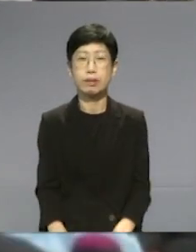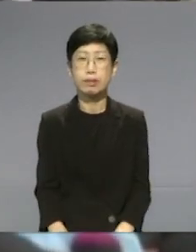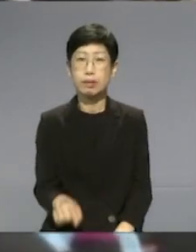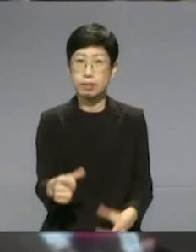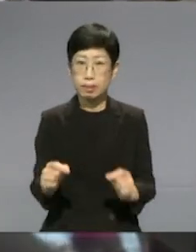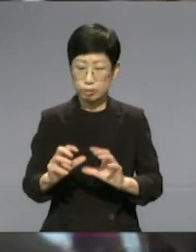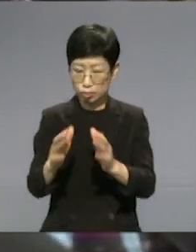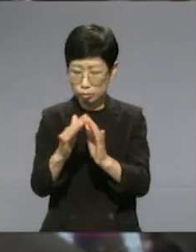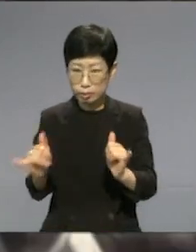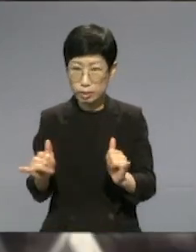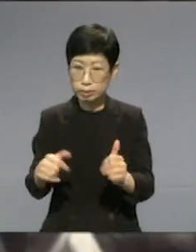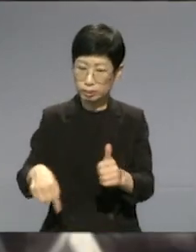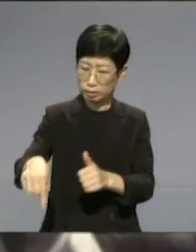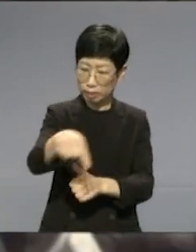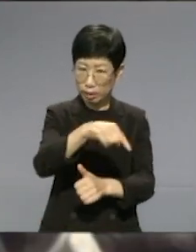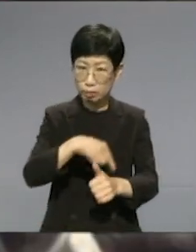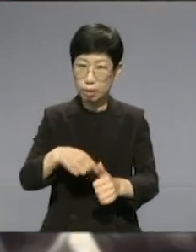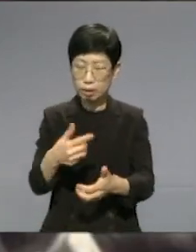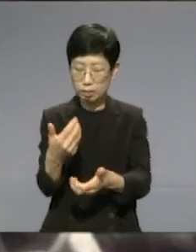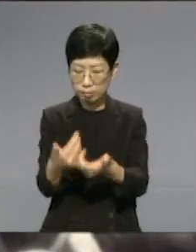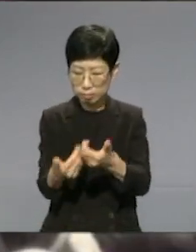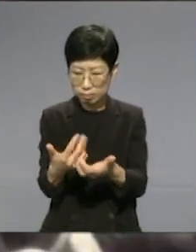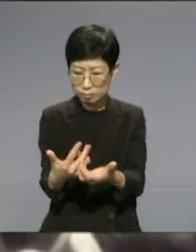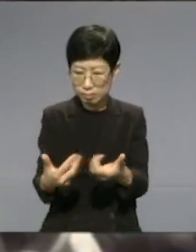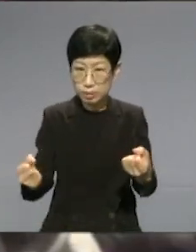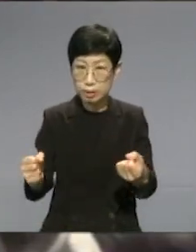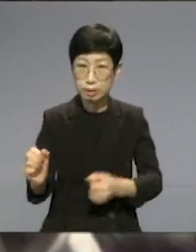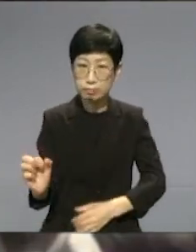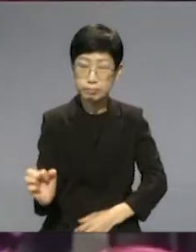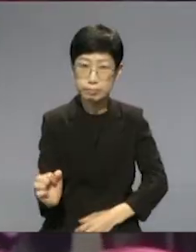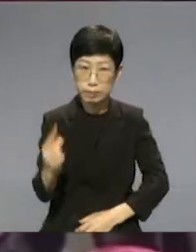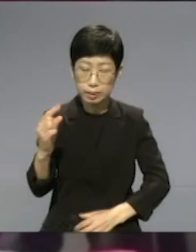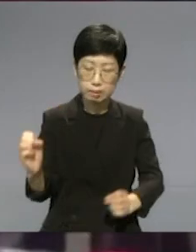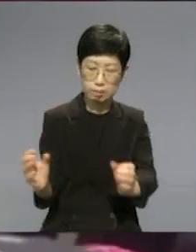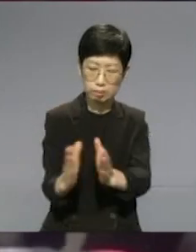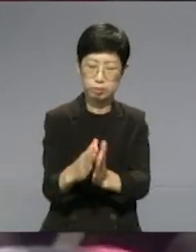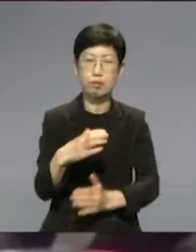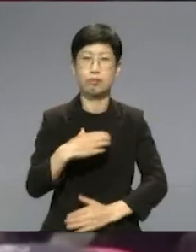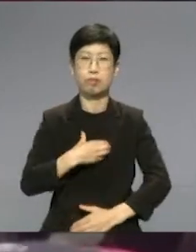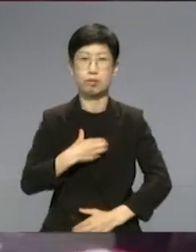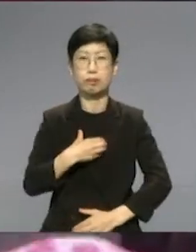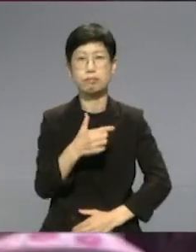이처럼 국민 정서가 분열될수록 집단 간 충돌의 위험도 높아질